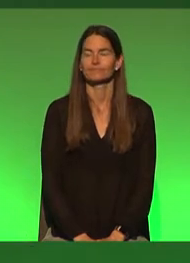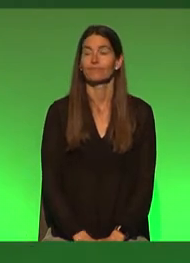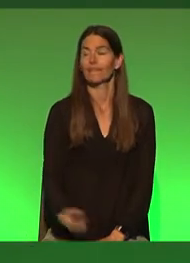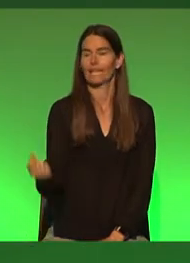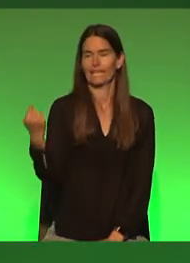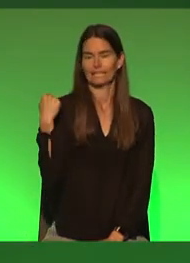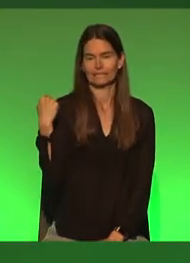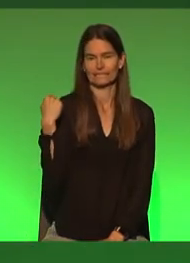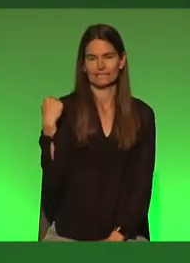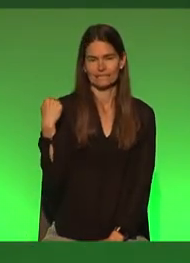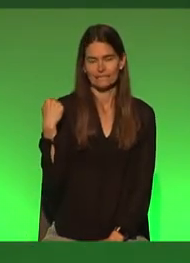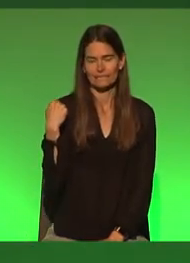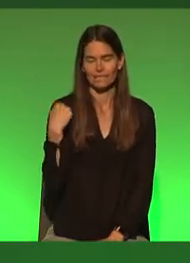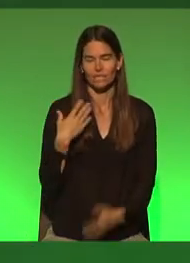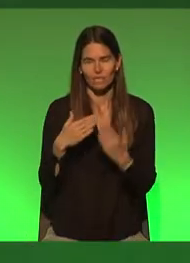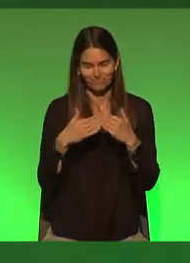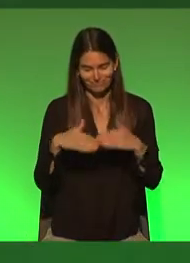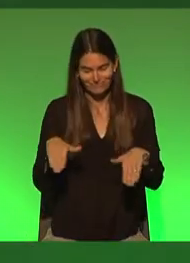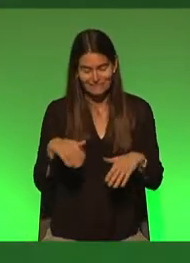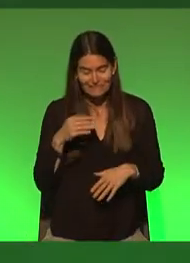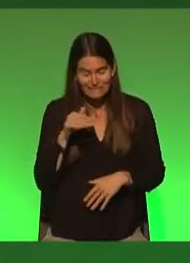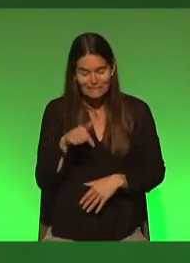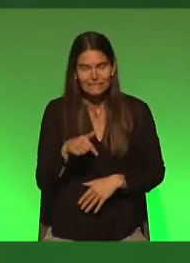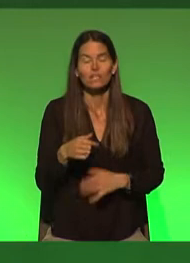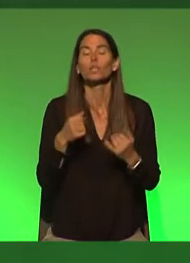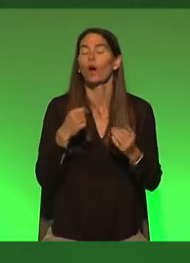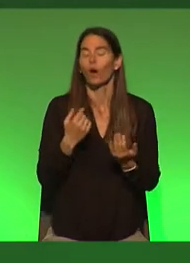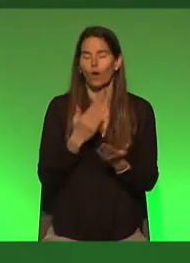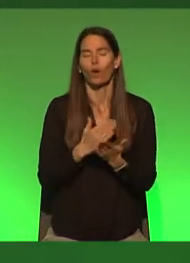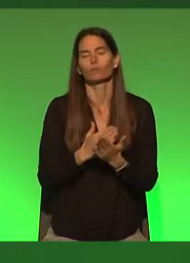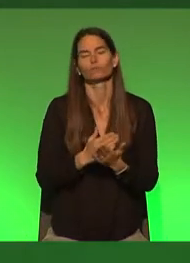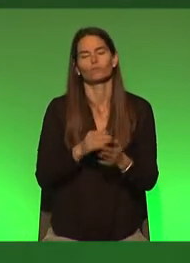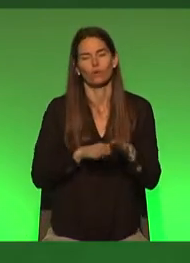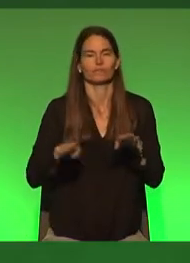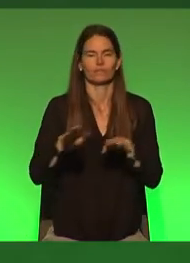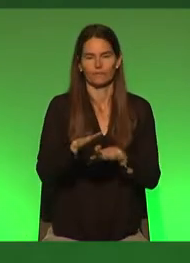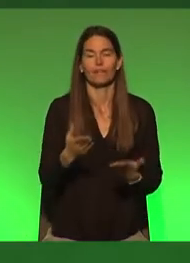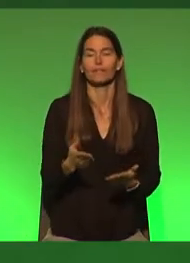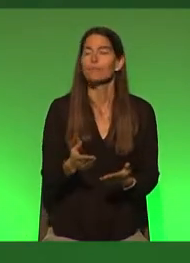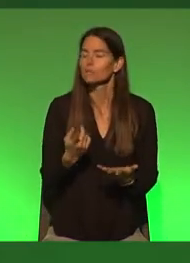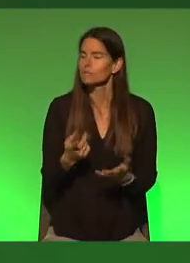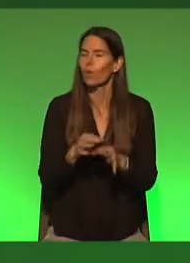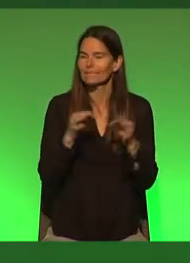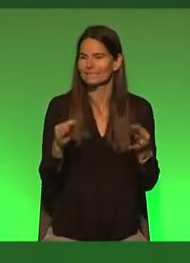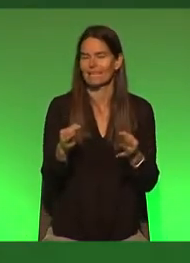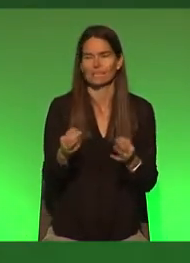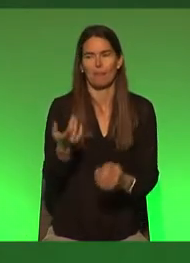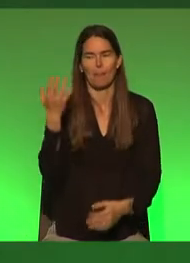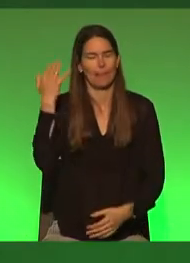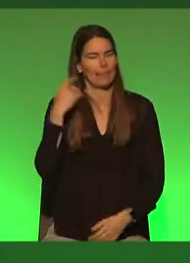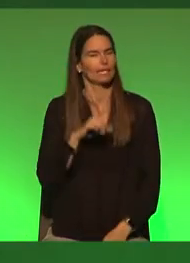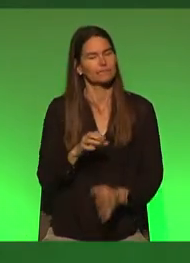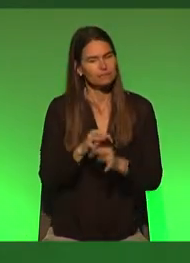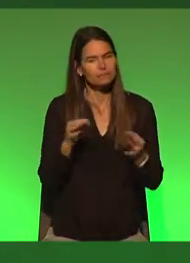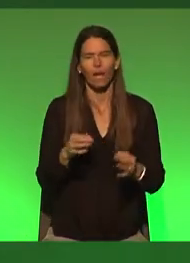Gestern standen wir noch am Abgrund und heute sind wir schon einen Schritt weiter. Über diesen Satz musste ich in den letzten Tagen